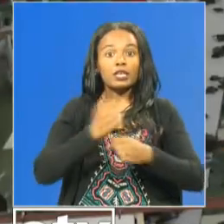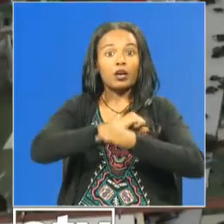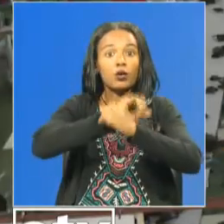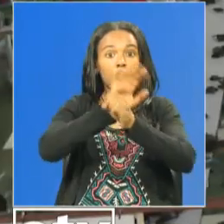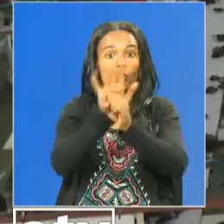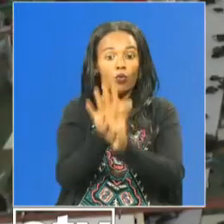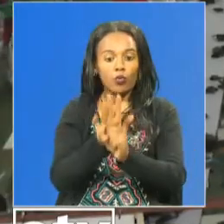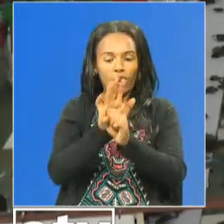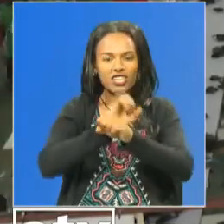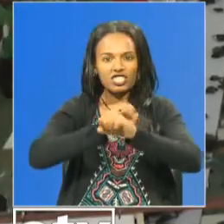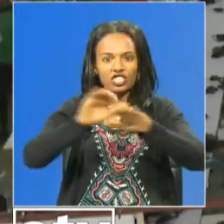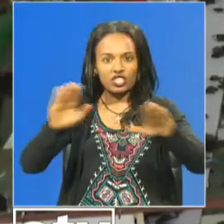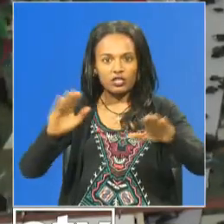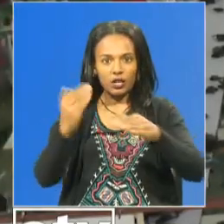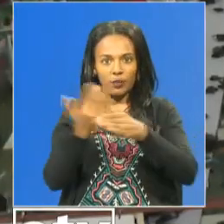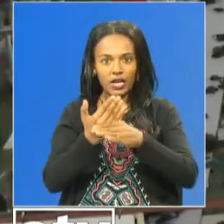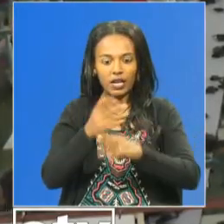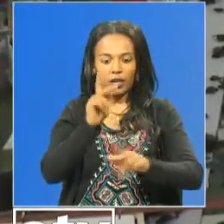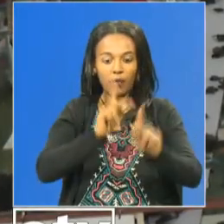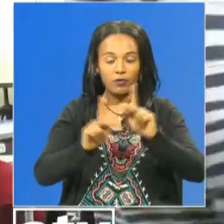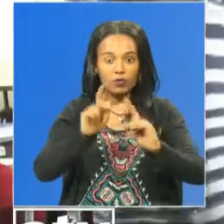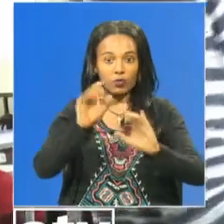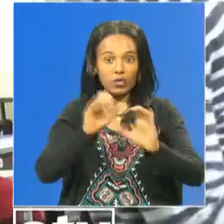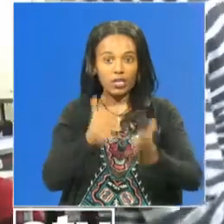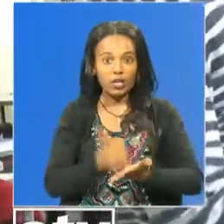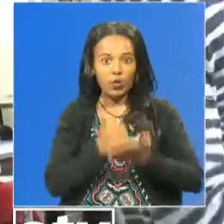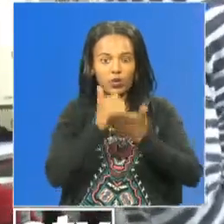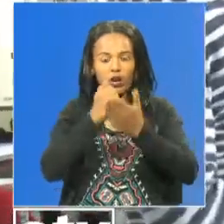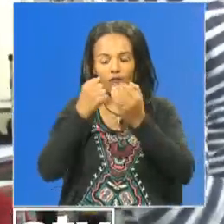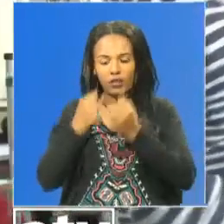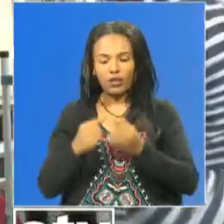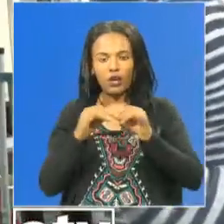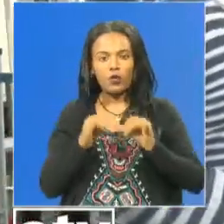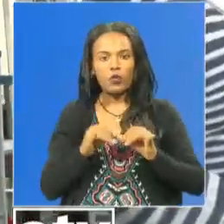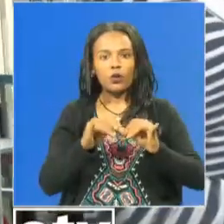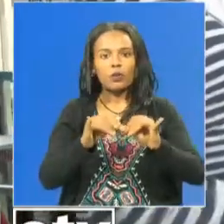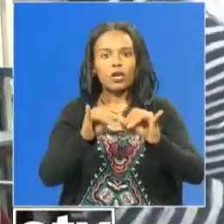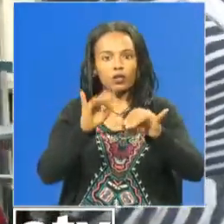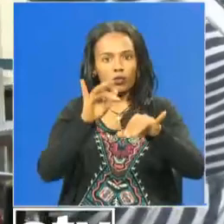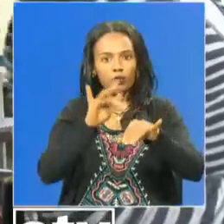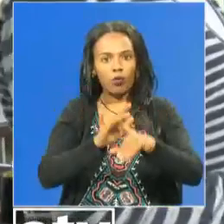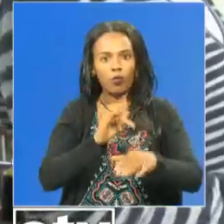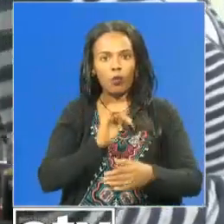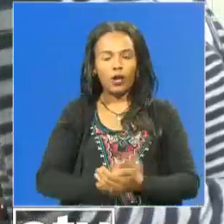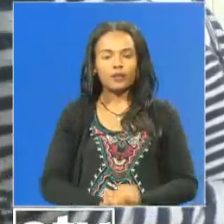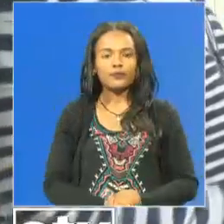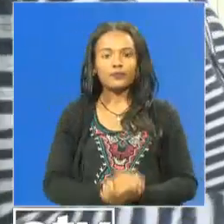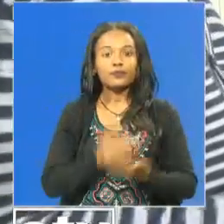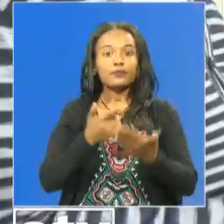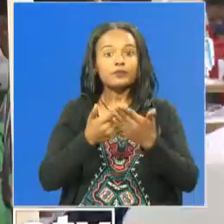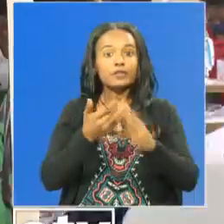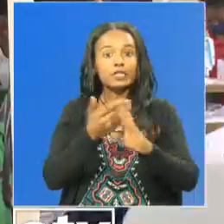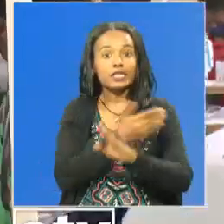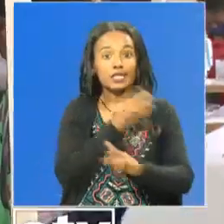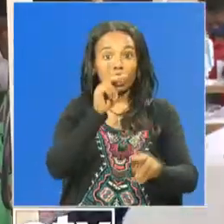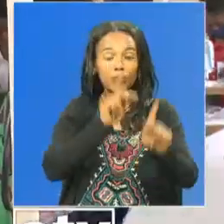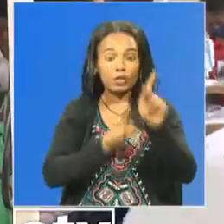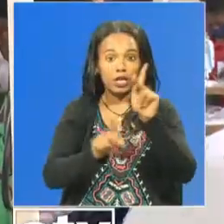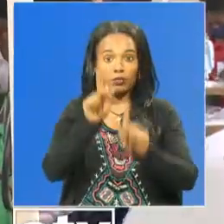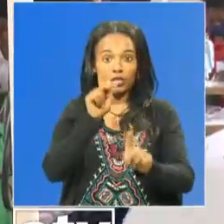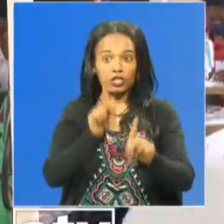የኮሮና ቫይረስ ስርጭትን ለመግታት ለማህበረሰቡ የሚያደርጉትን ድጋፍ አጠናክረው እንደሚቀጥሉም ጠቁመዋል። ከዚህ ቀደምም ለህብረተሰቡ